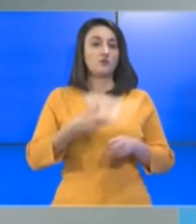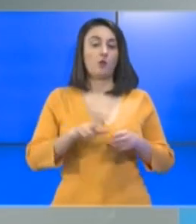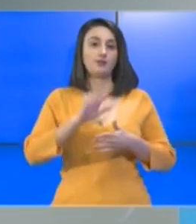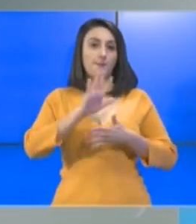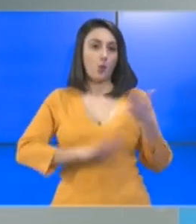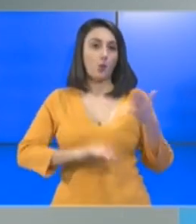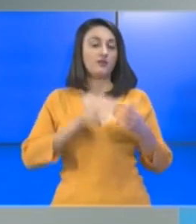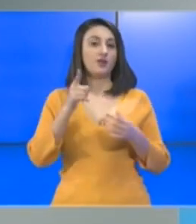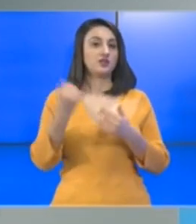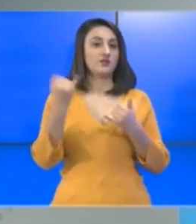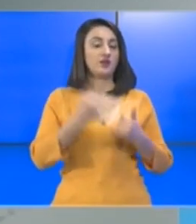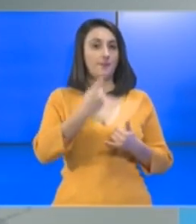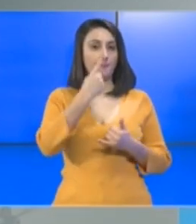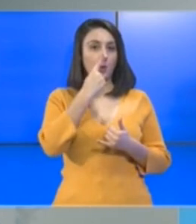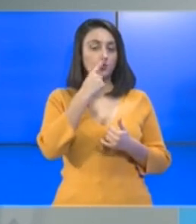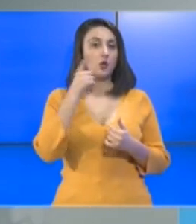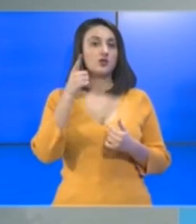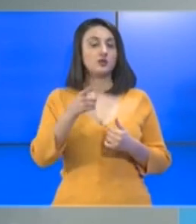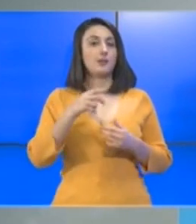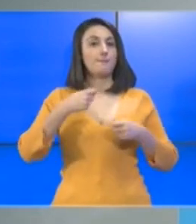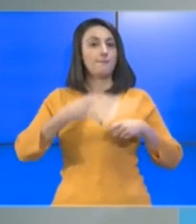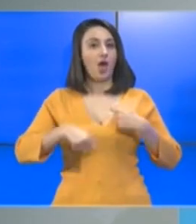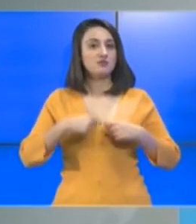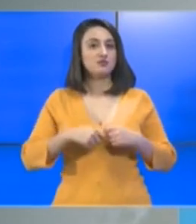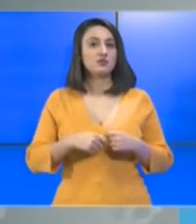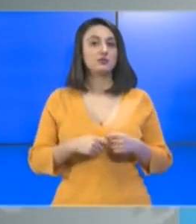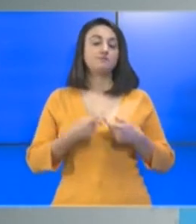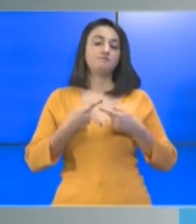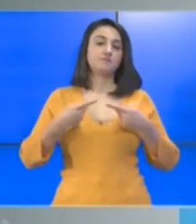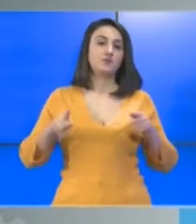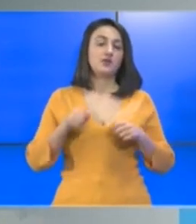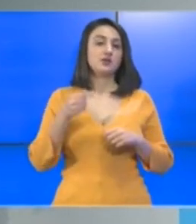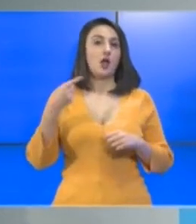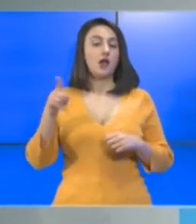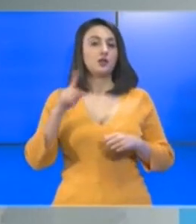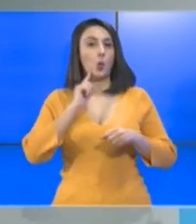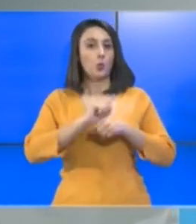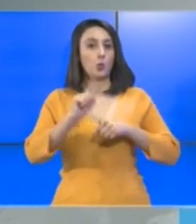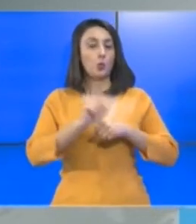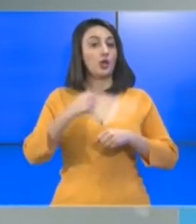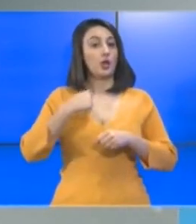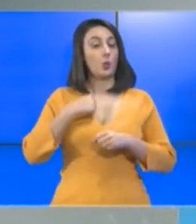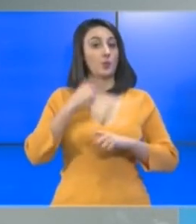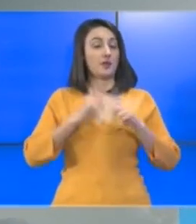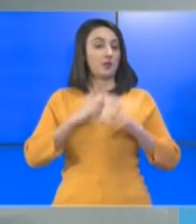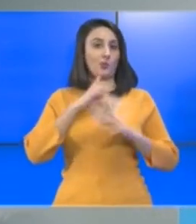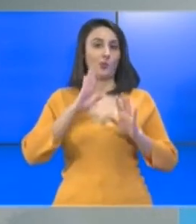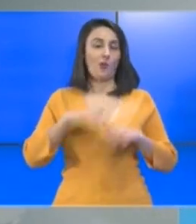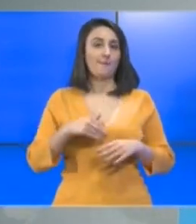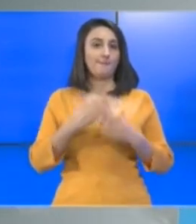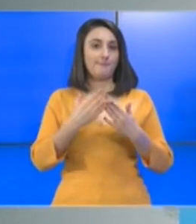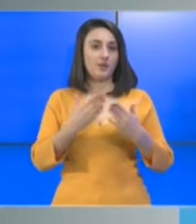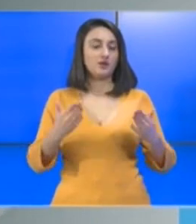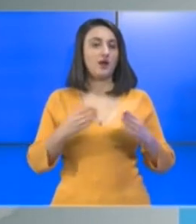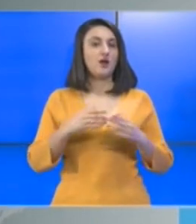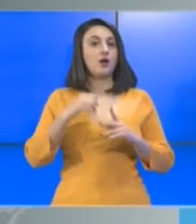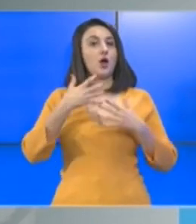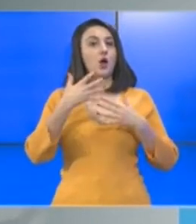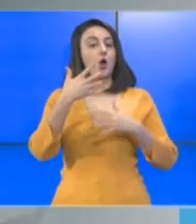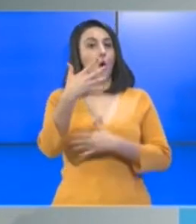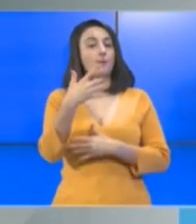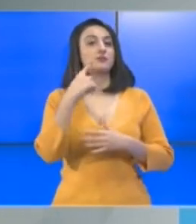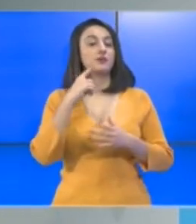poluat și de aici vin și mirosurile acestea de plastic și tot felul de alte lucruri. Eu dacă n-am o perdea forestieră solidă